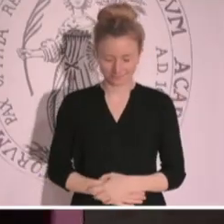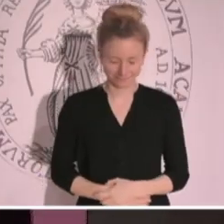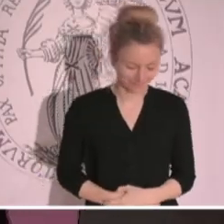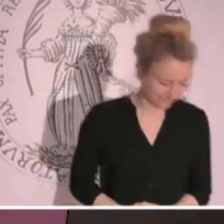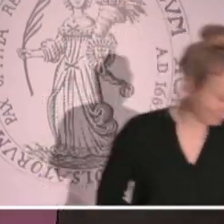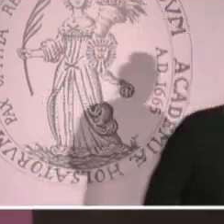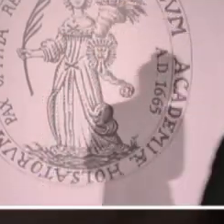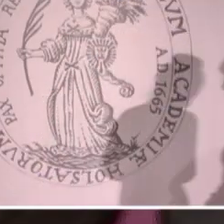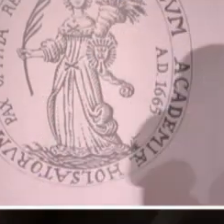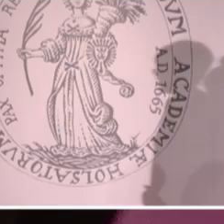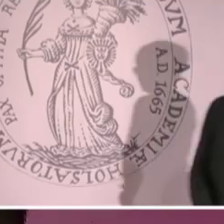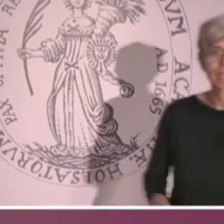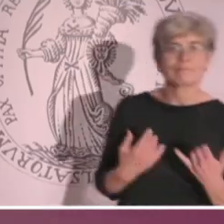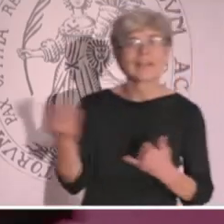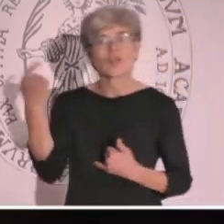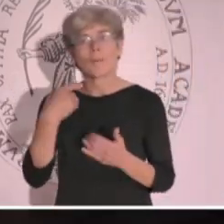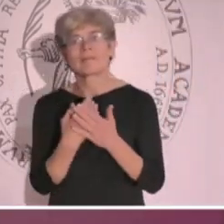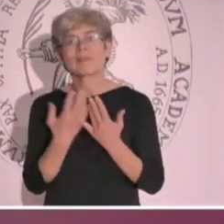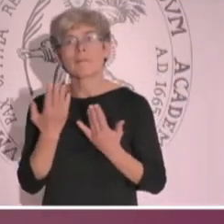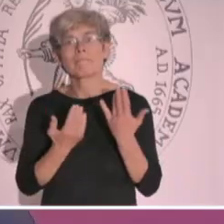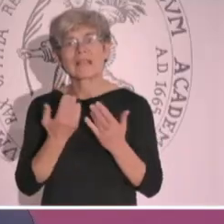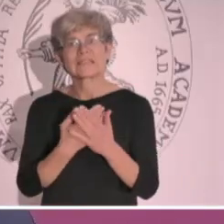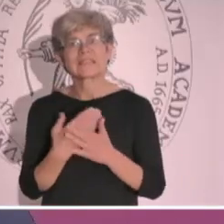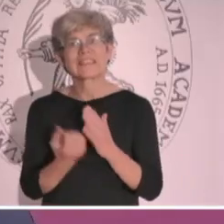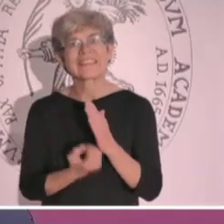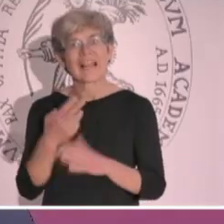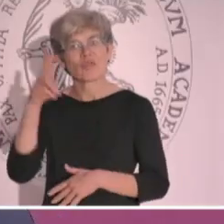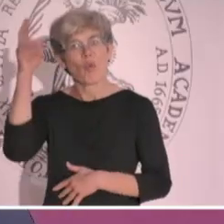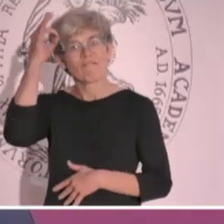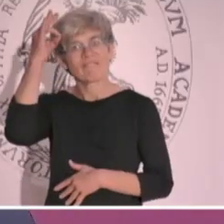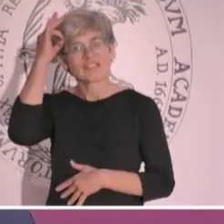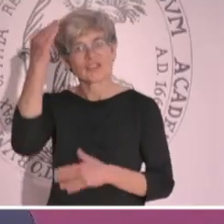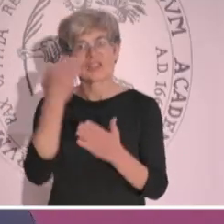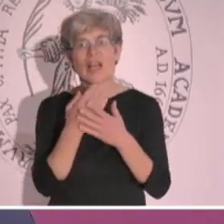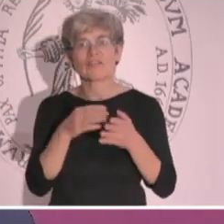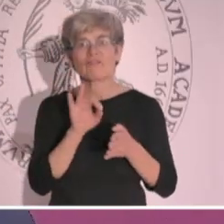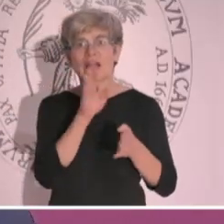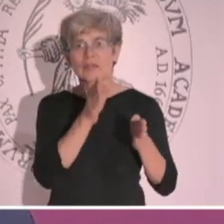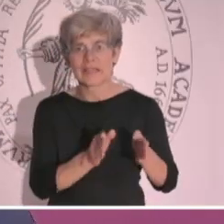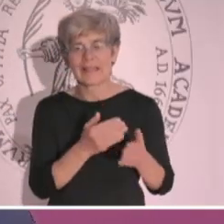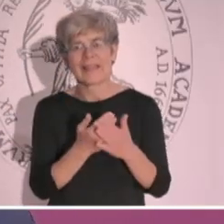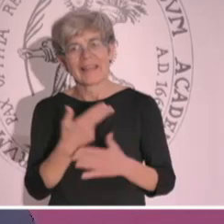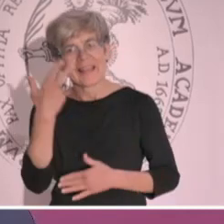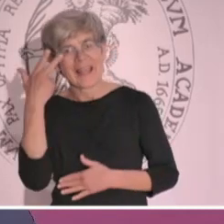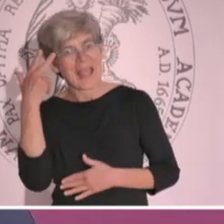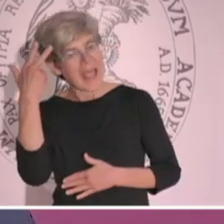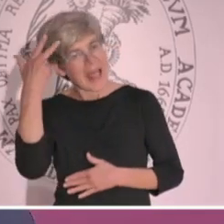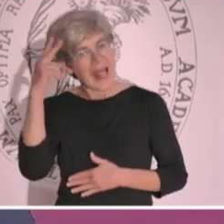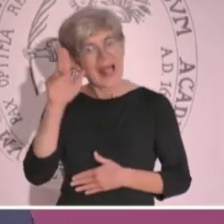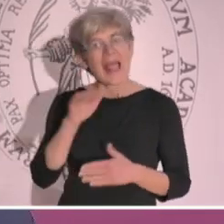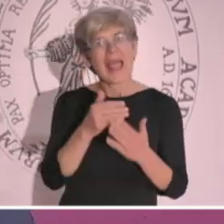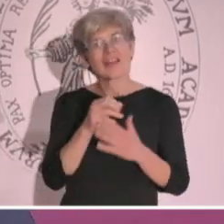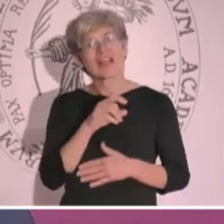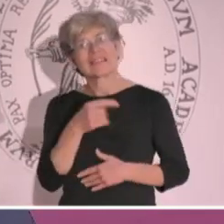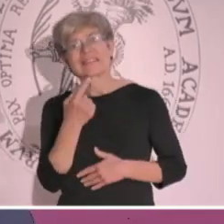zur Mathematisch-Naturwissenschaftlichen Fakultät. Herr Scheidig, was ist das Besondere an Ihrer Fakultät? Was können die Studierenden an Ihrer